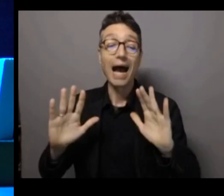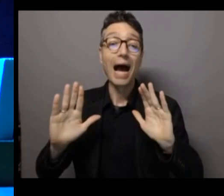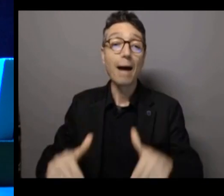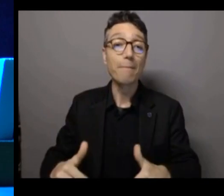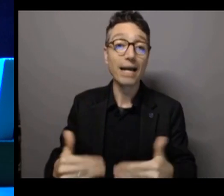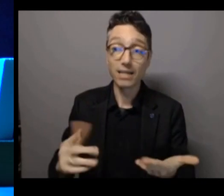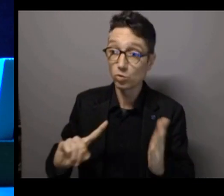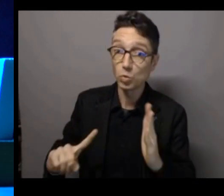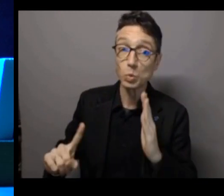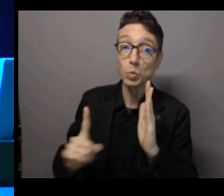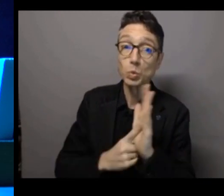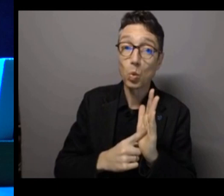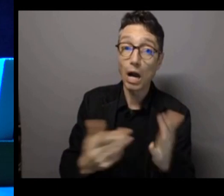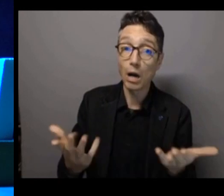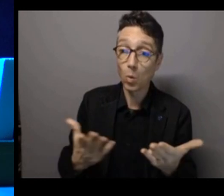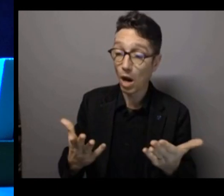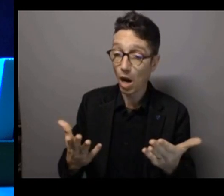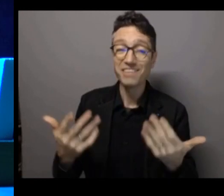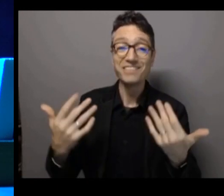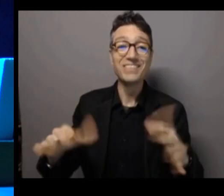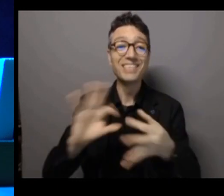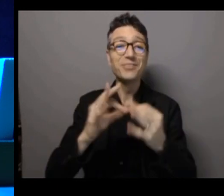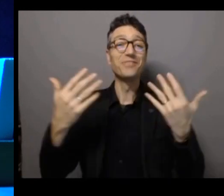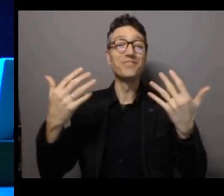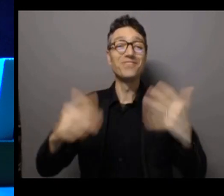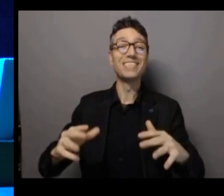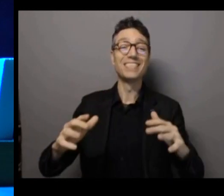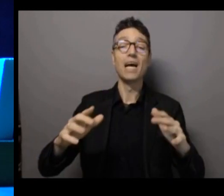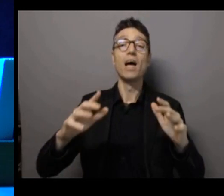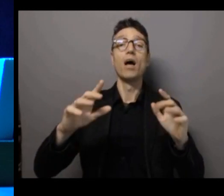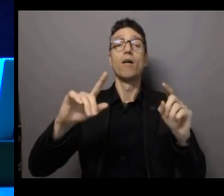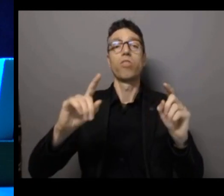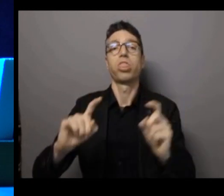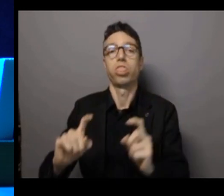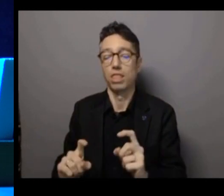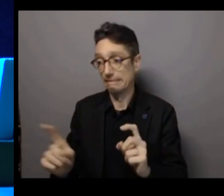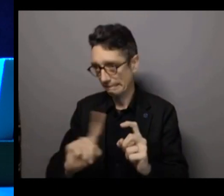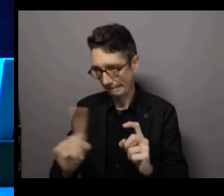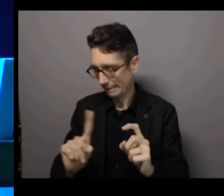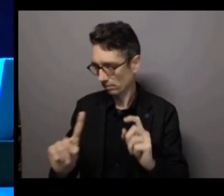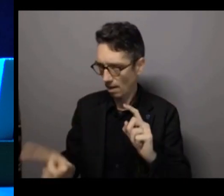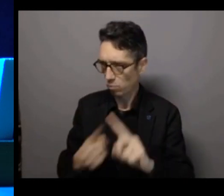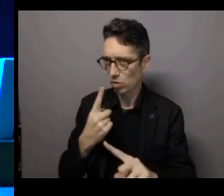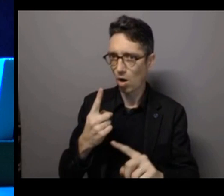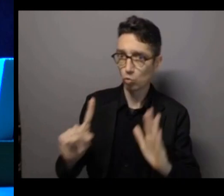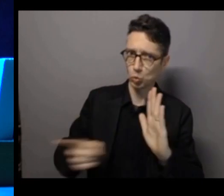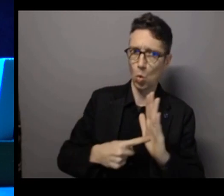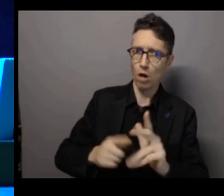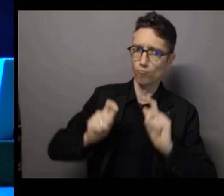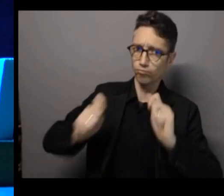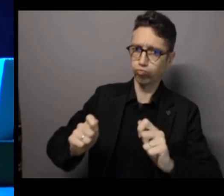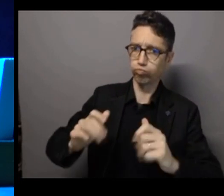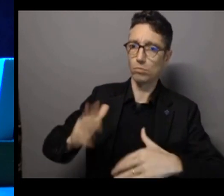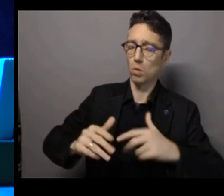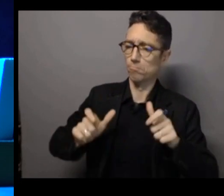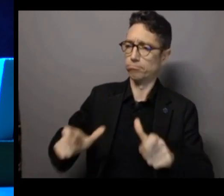droits ne recule pas. Vous savez, une fois qu'on a acquis certains droits, il faut toujours être vigilant parce qu'on peut effectivement